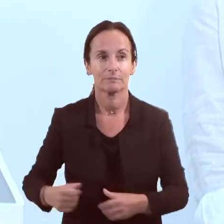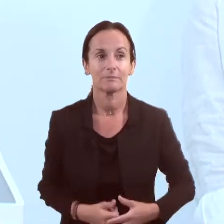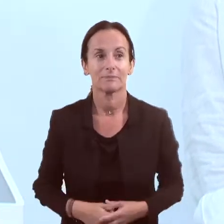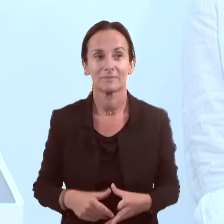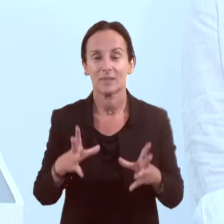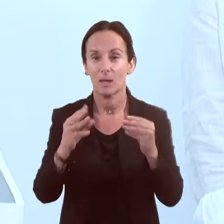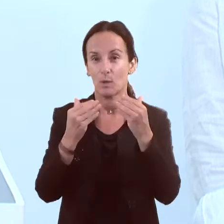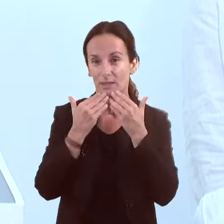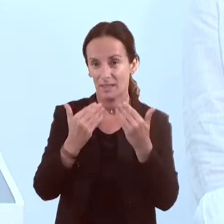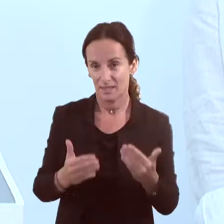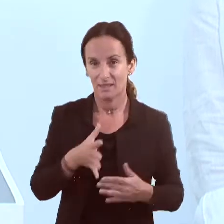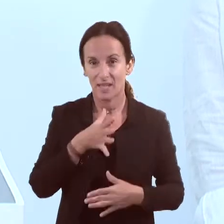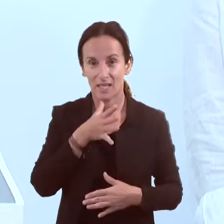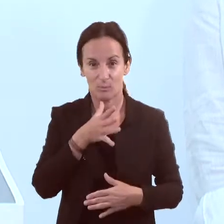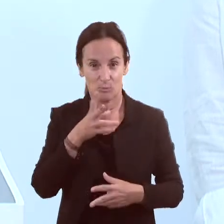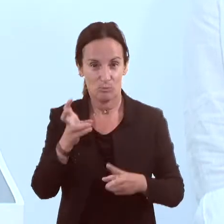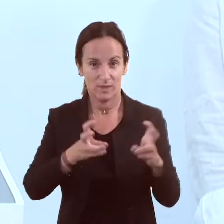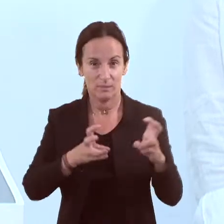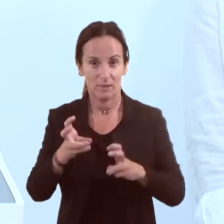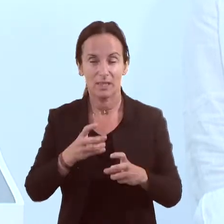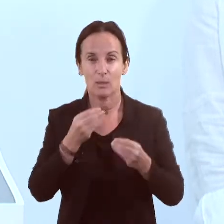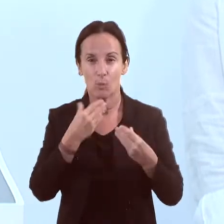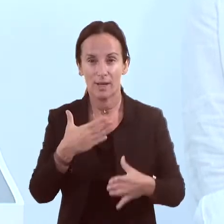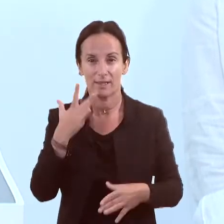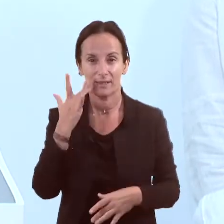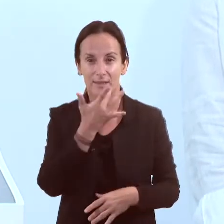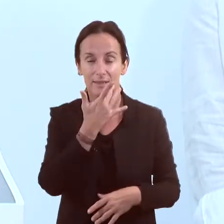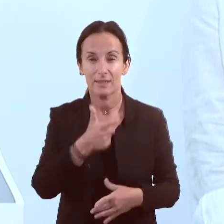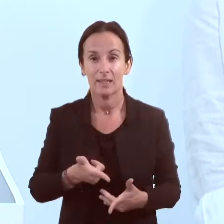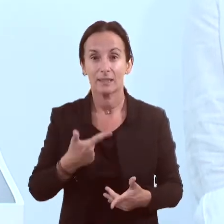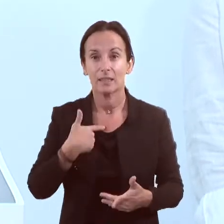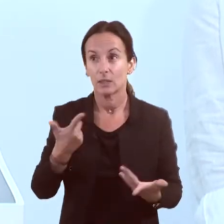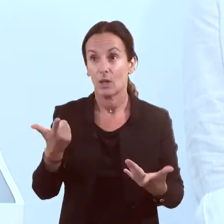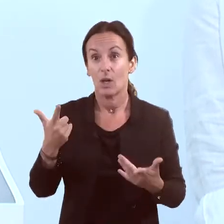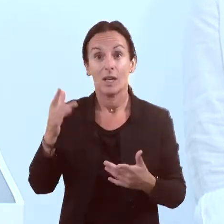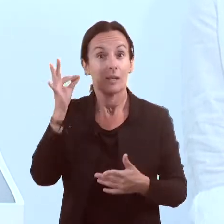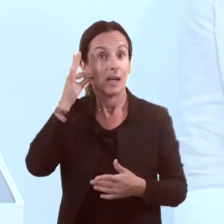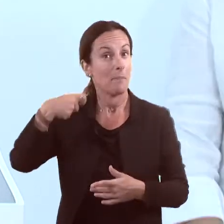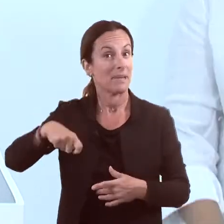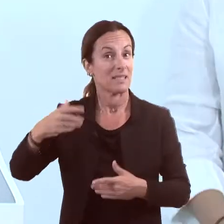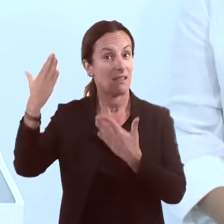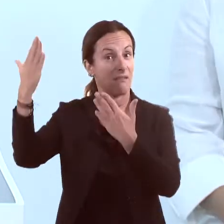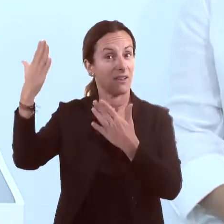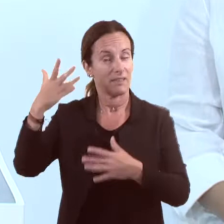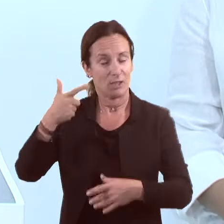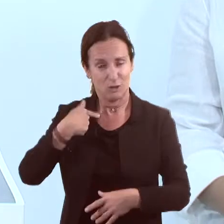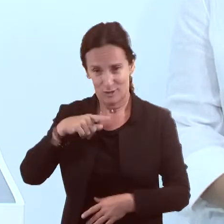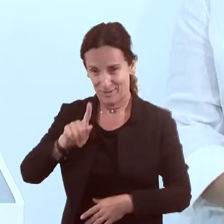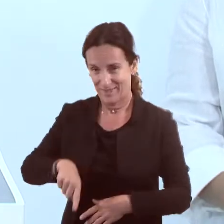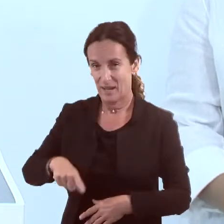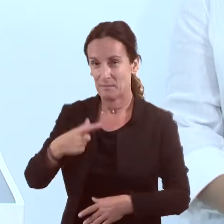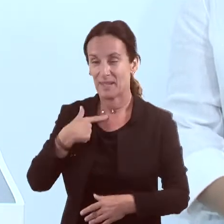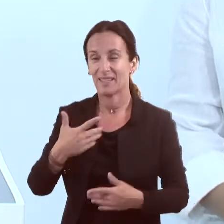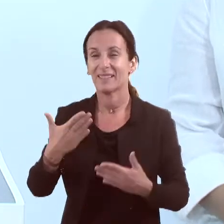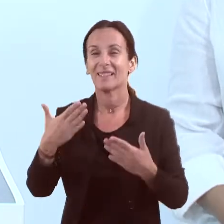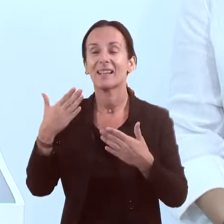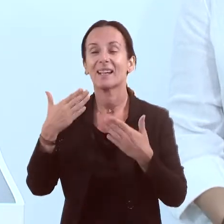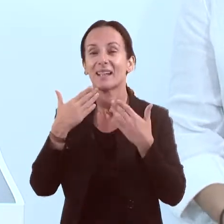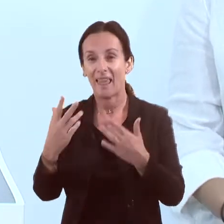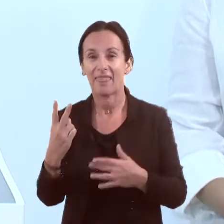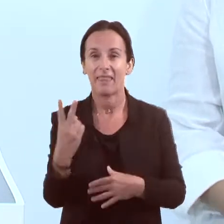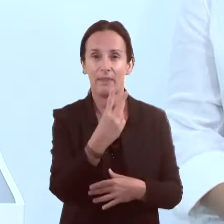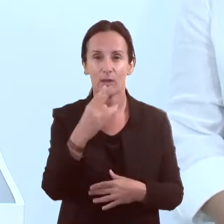Bé, moltes gràcies per estar aquí. Bones tardes. Jo m'assumo a la felicitació de la presidenta. Moltes gràcies a en Sebastià Sardà, a en